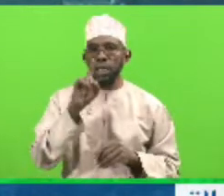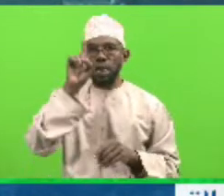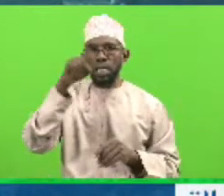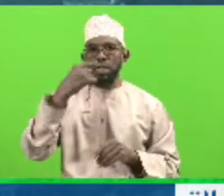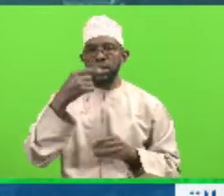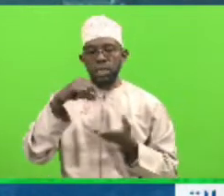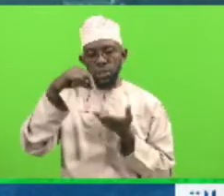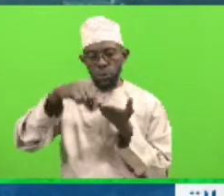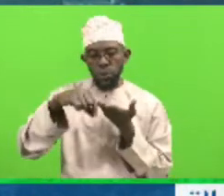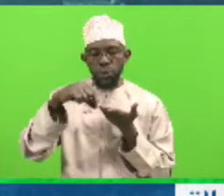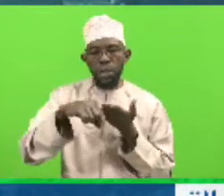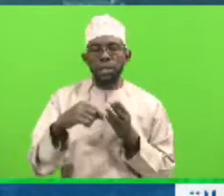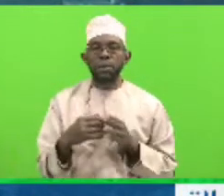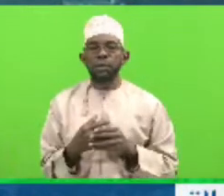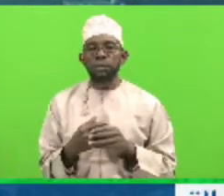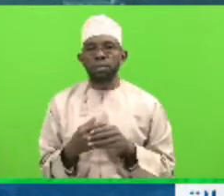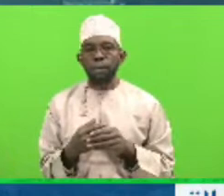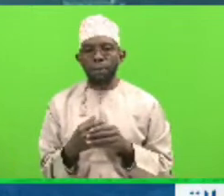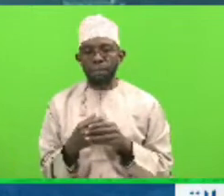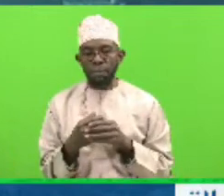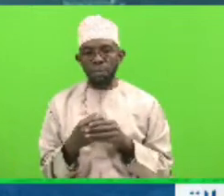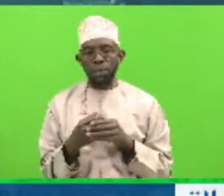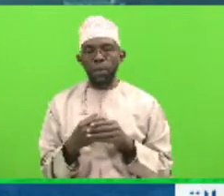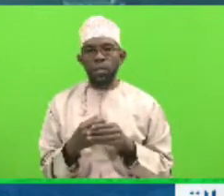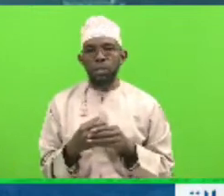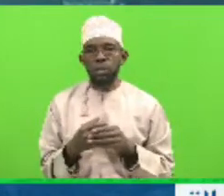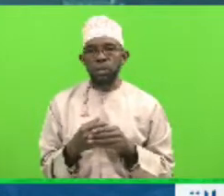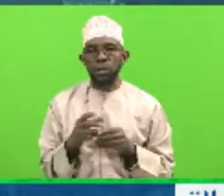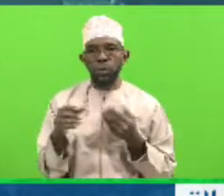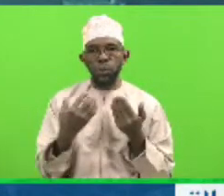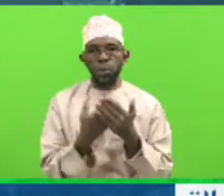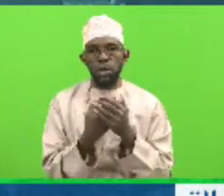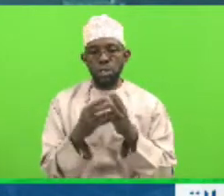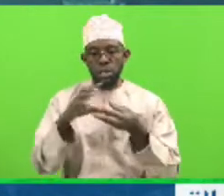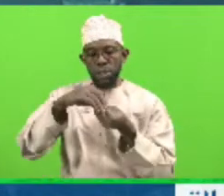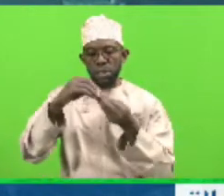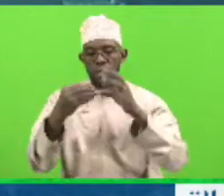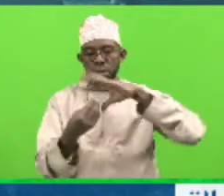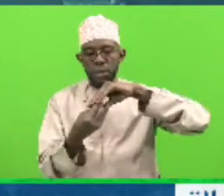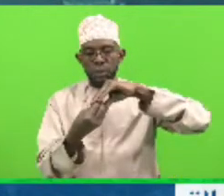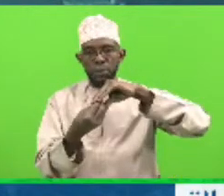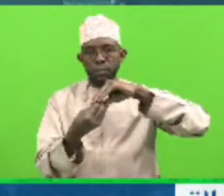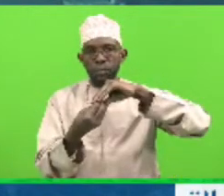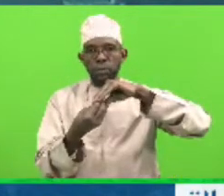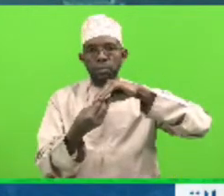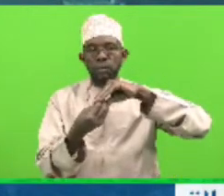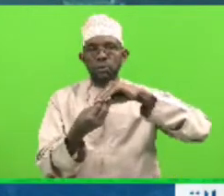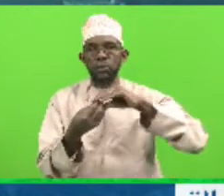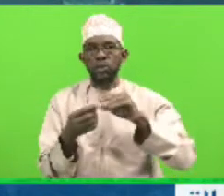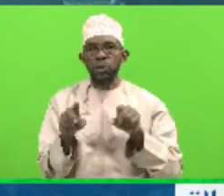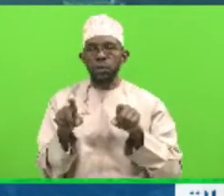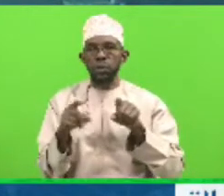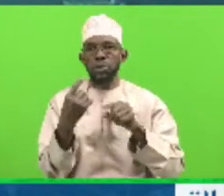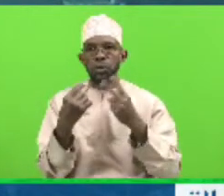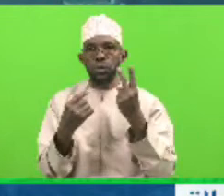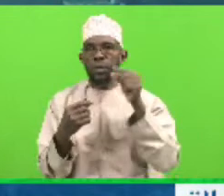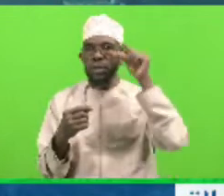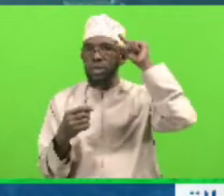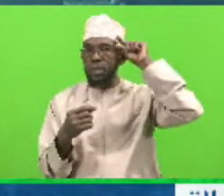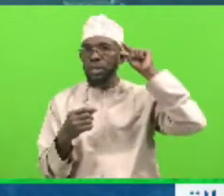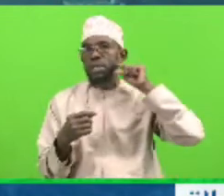شيء جعلنا زوجين ومن كل شيء خلقنا زوجين لعلكم